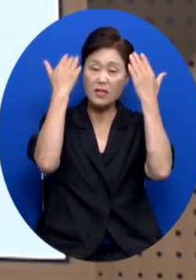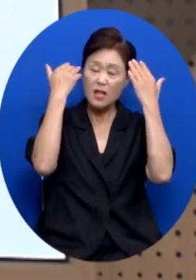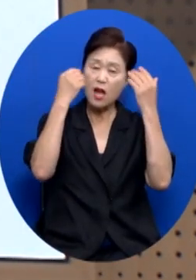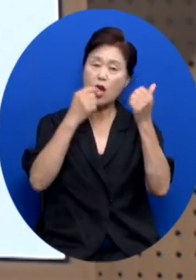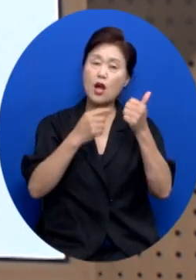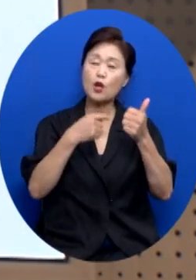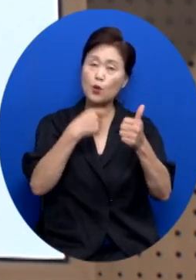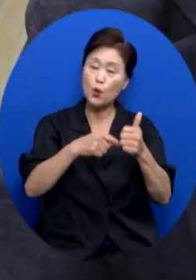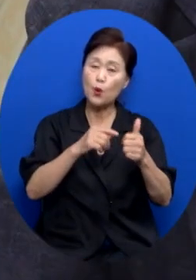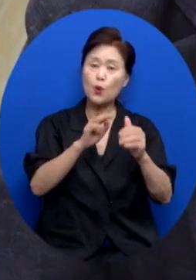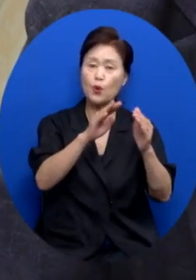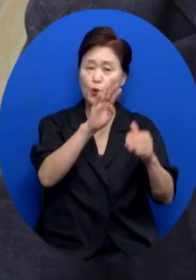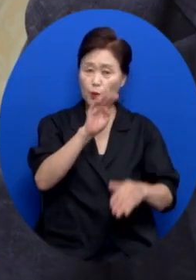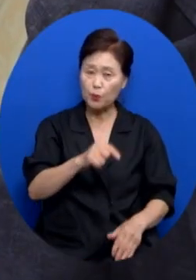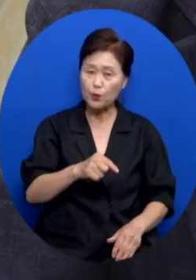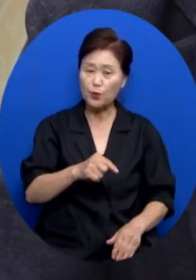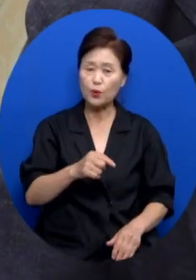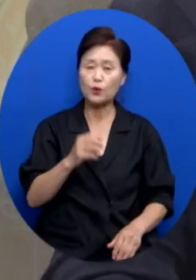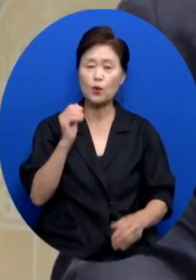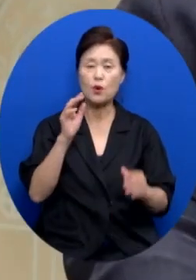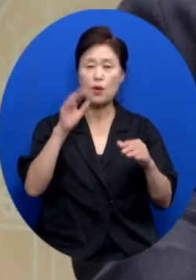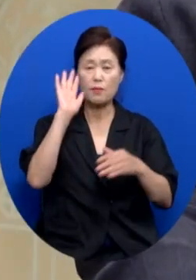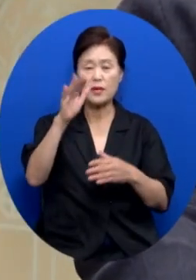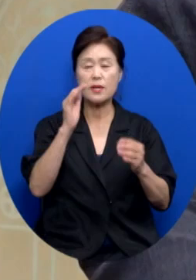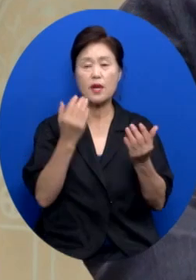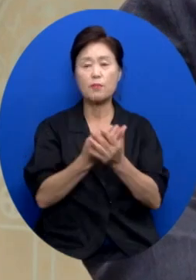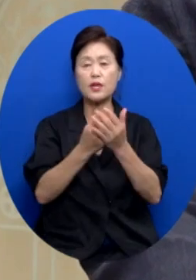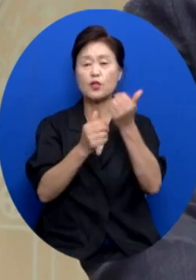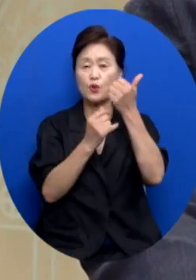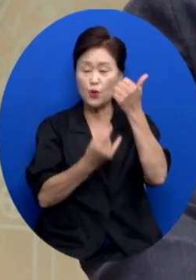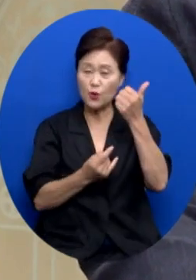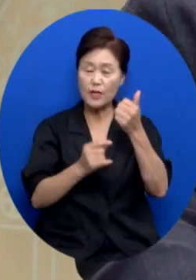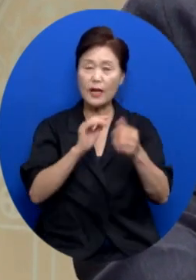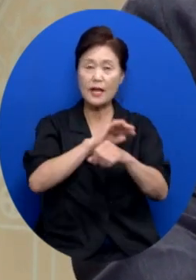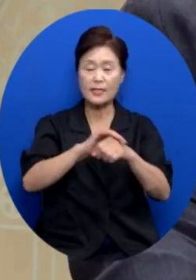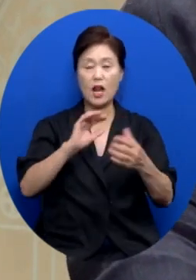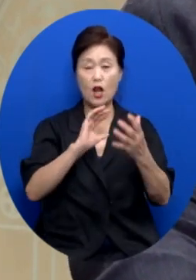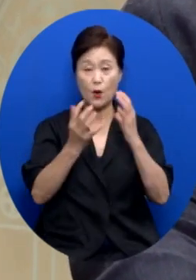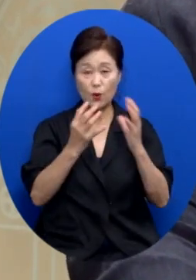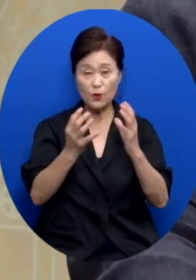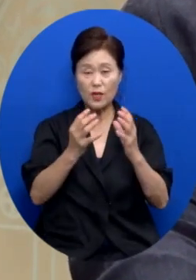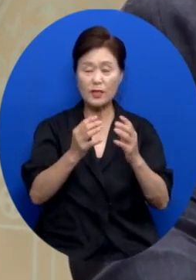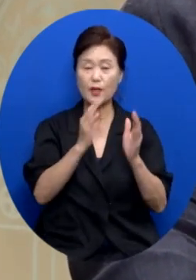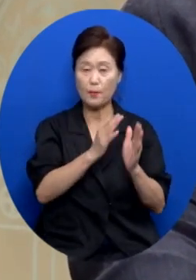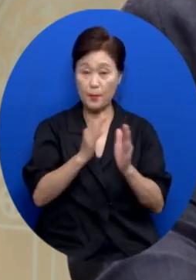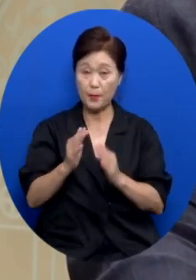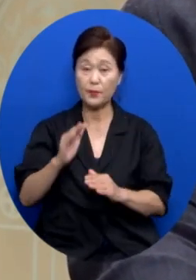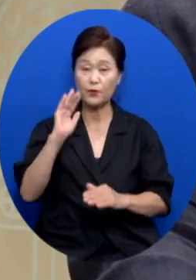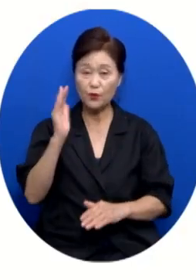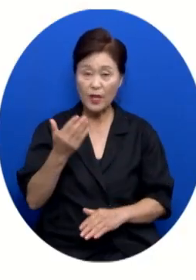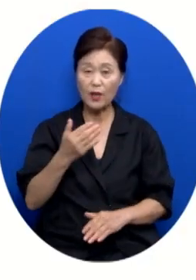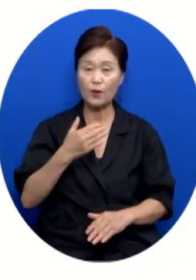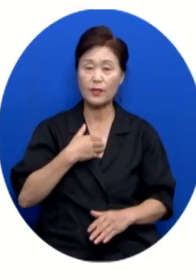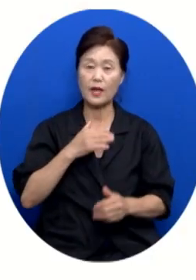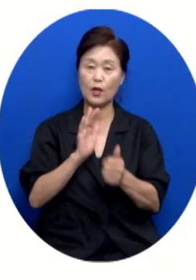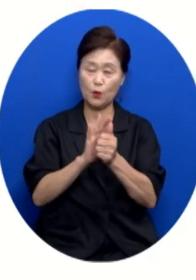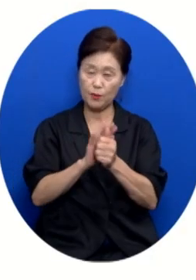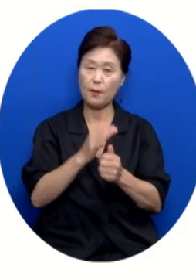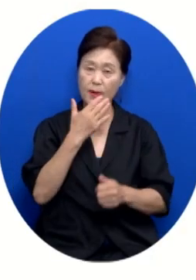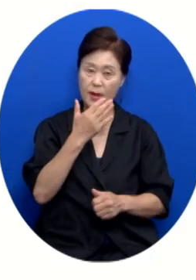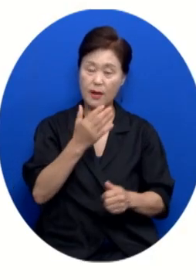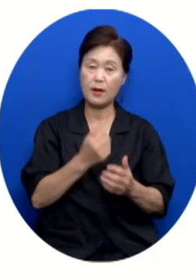미래발전위원회와 잘 의논해서 정리가 되는 대로 제가 도울 수 있는 것을 최대한 잘 도와드리도록 이렇게 하겠습니다.